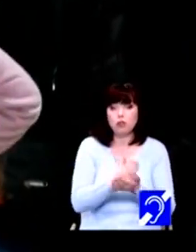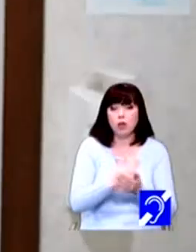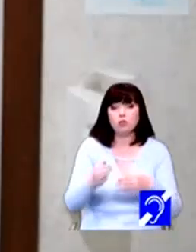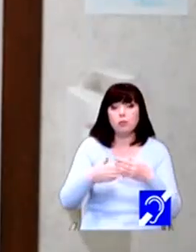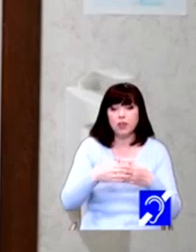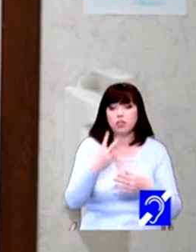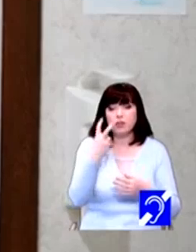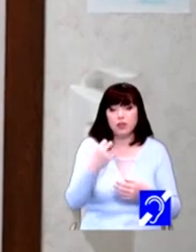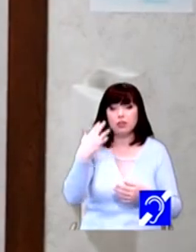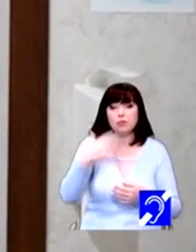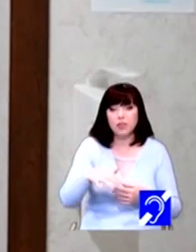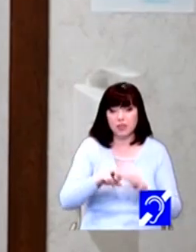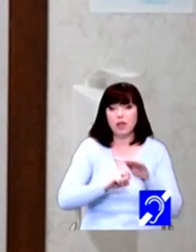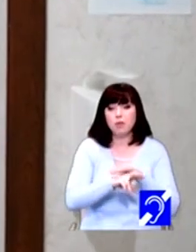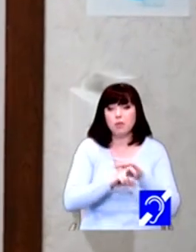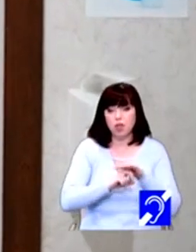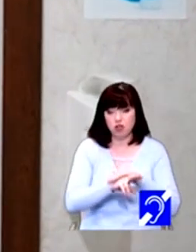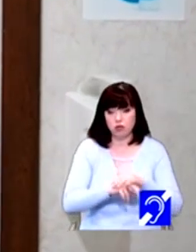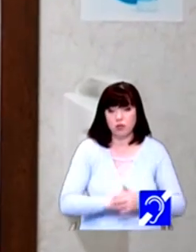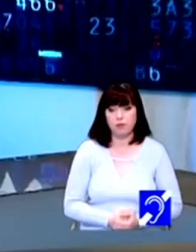aproape 250 de refugiați.